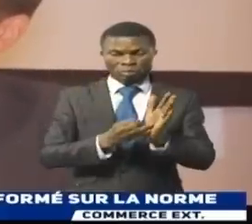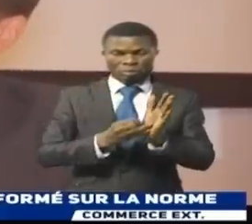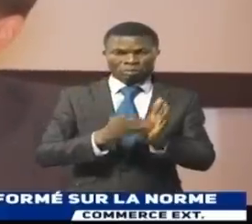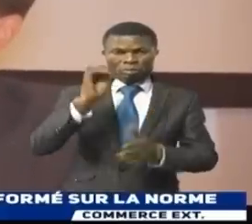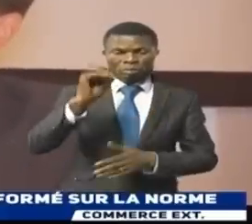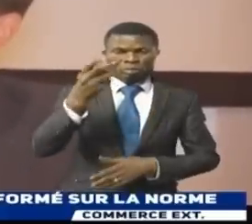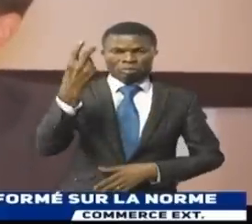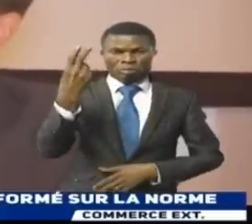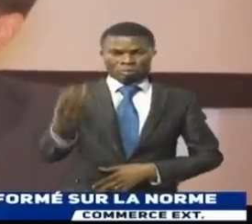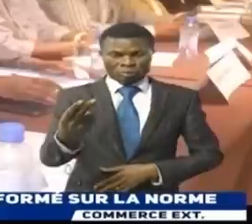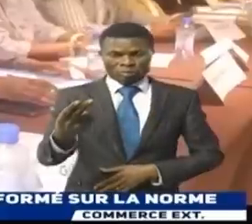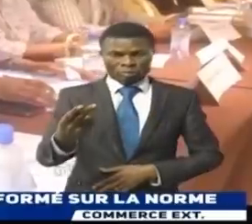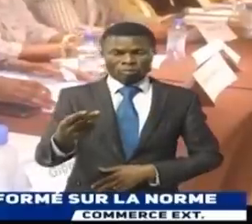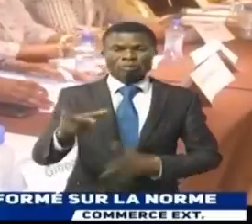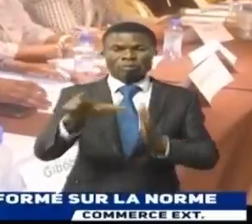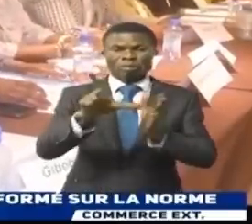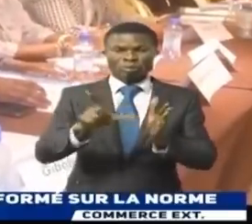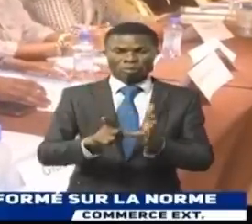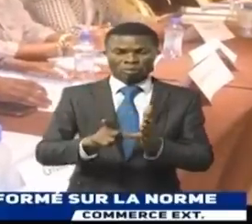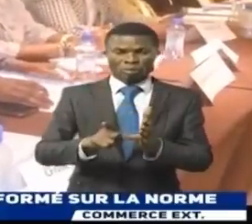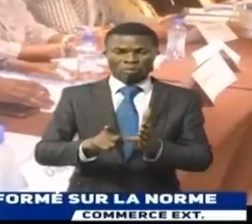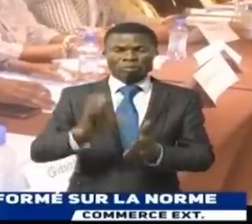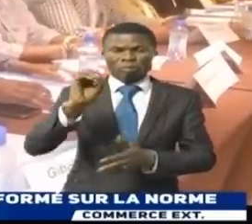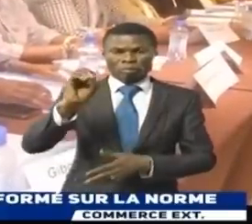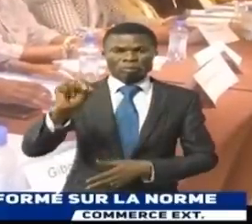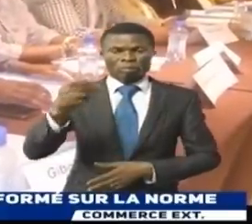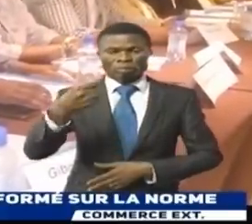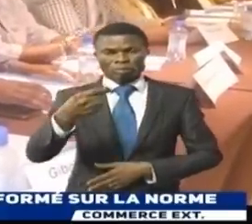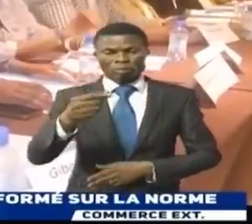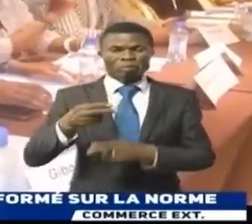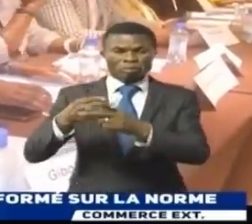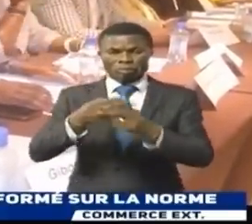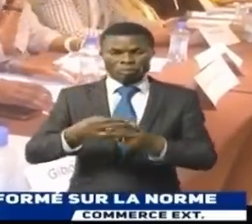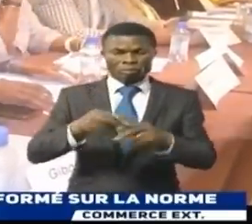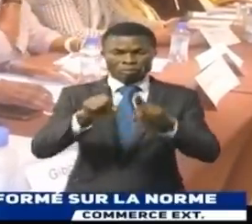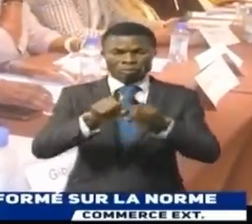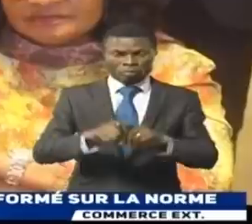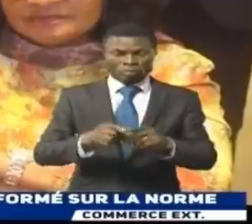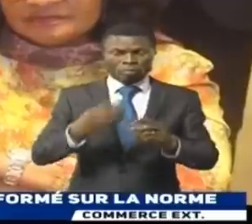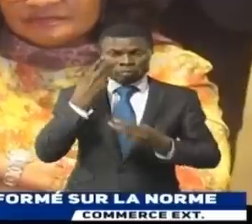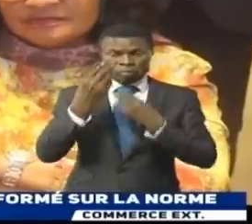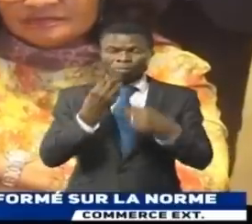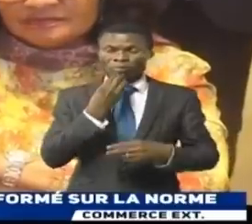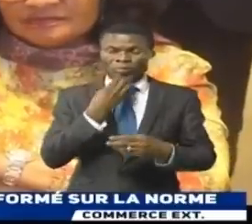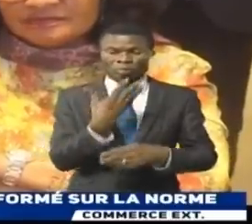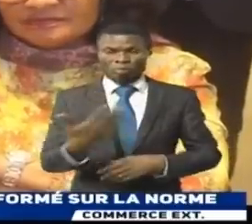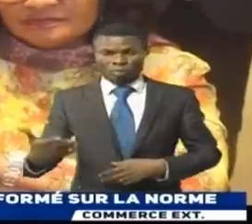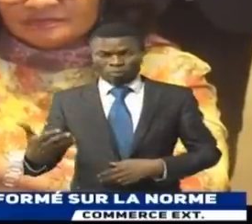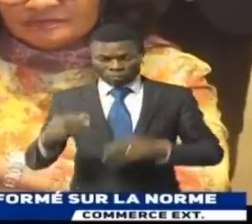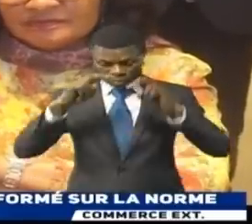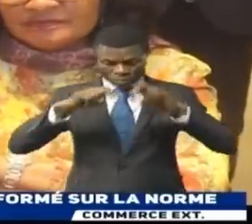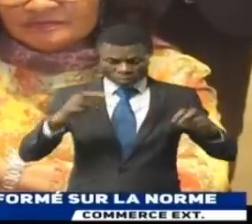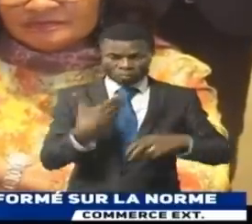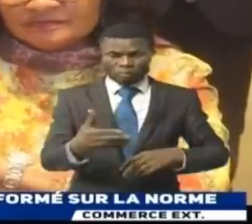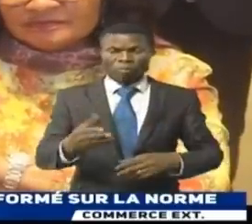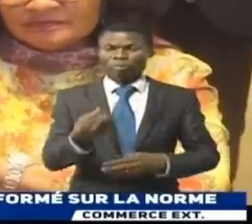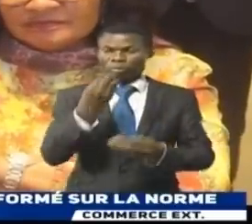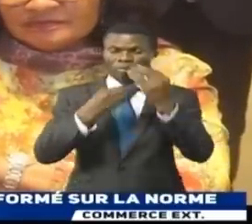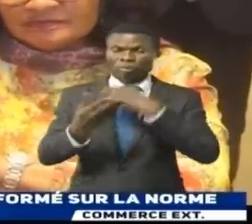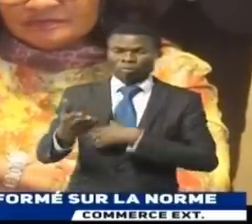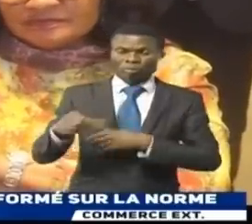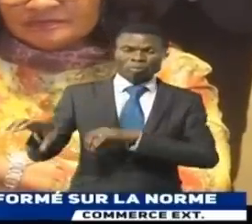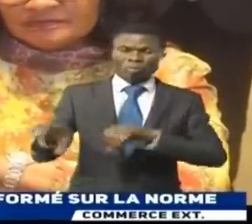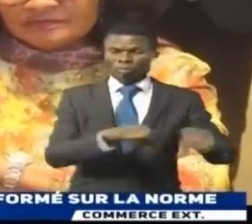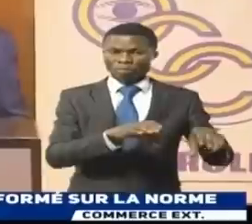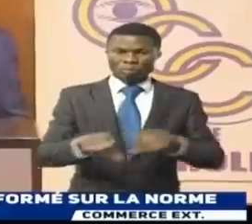C'est la norme d'accréditation des organismes de contrôle et d'inspection de biens et produits. La